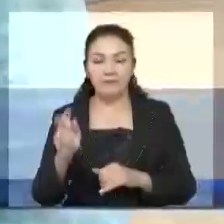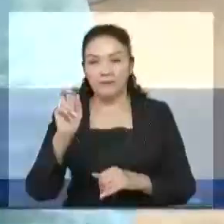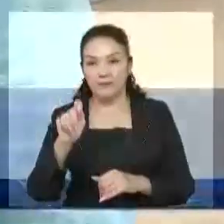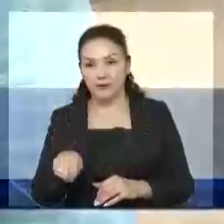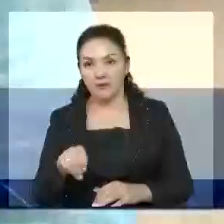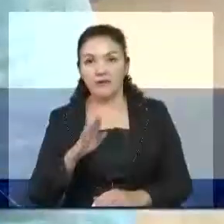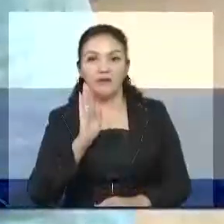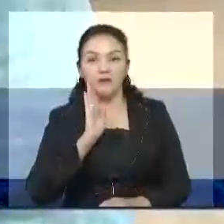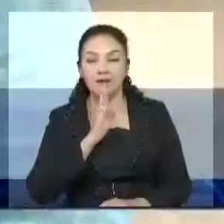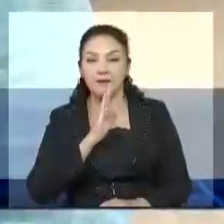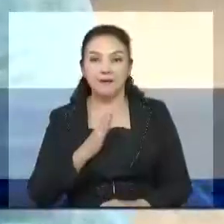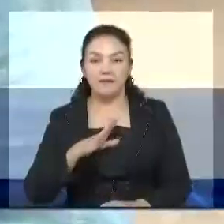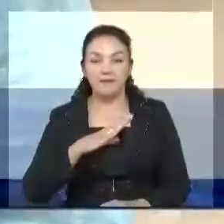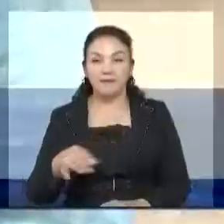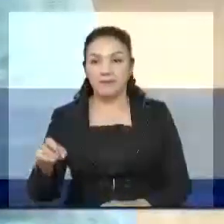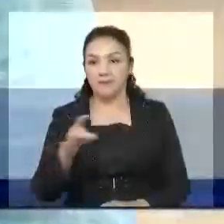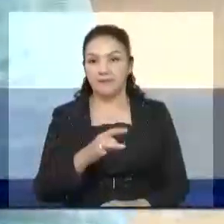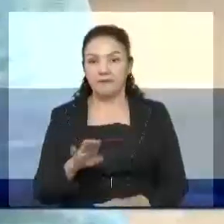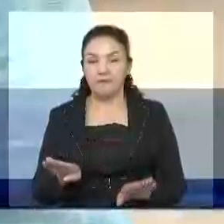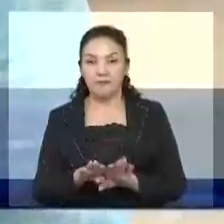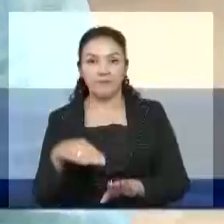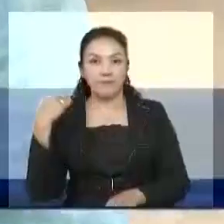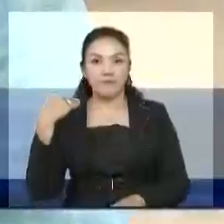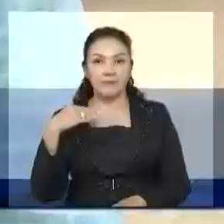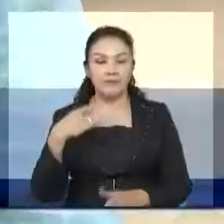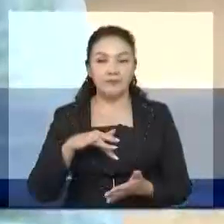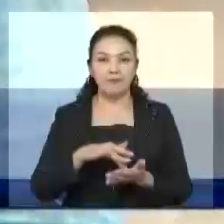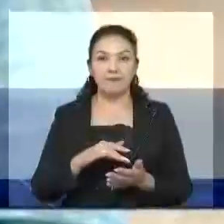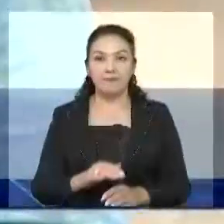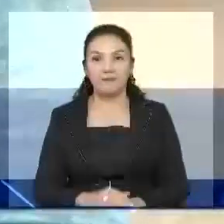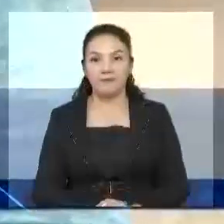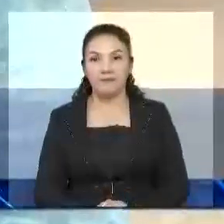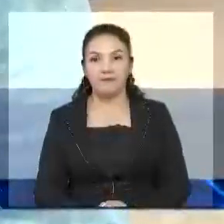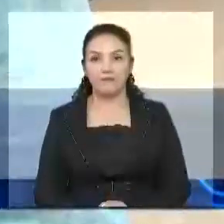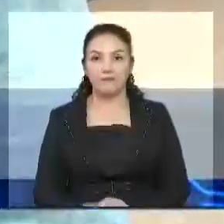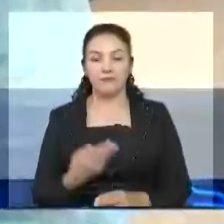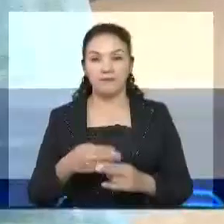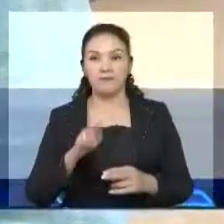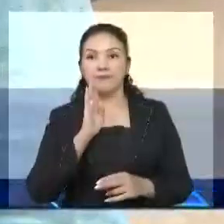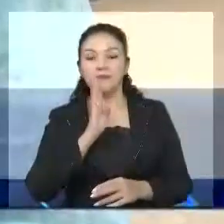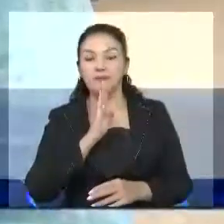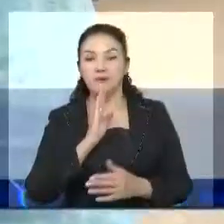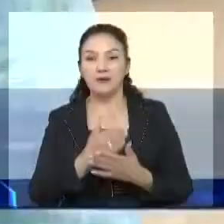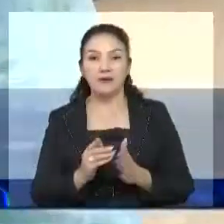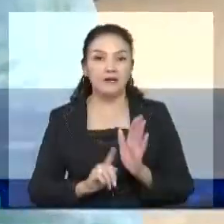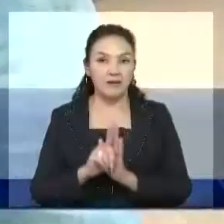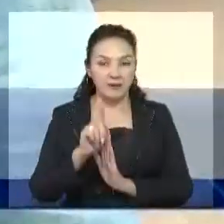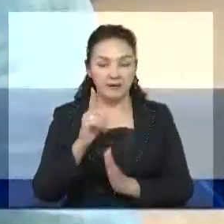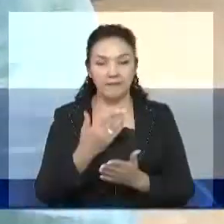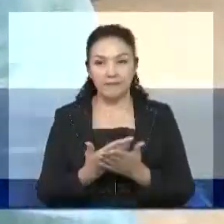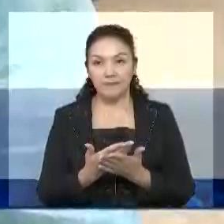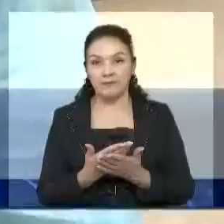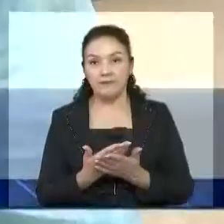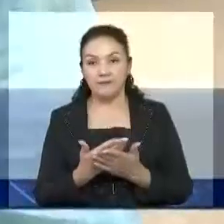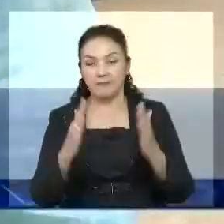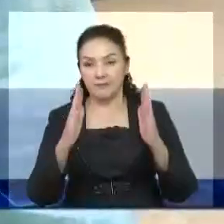девушки. Были девушки из регионов, также с Актюбинской, с города Актюбе. Это девушки, которые начинающие